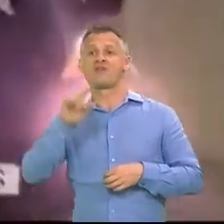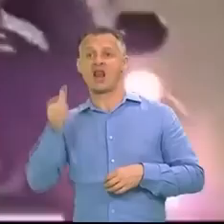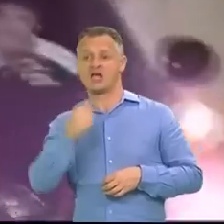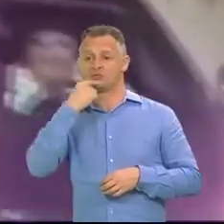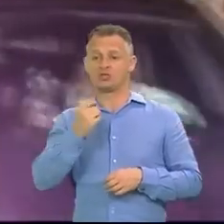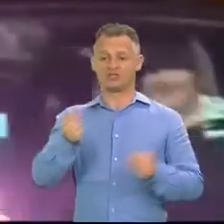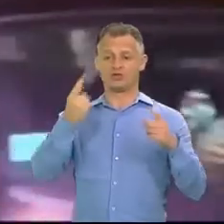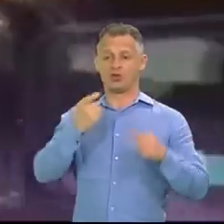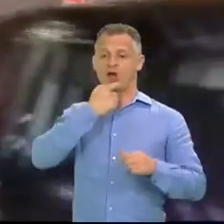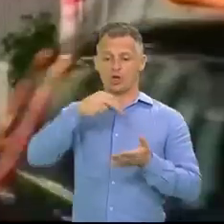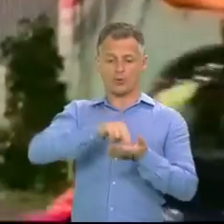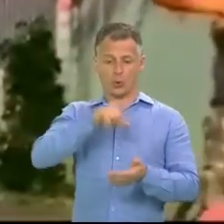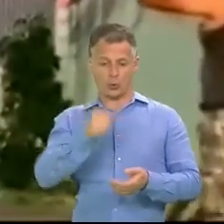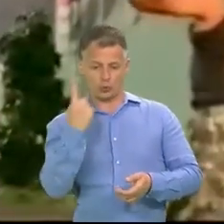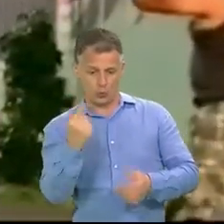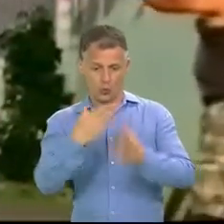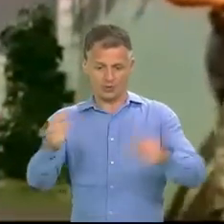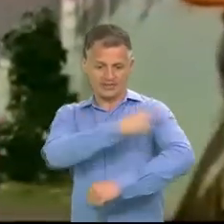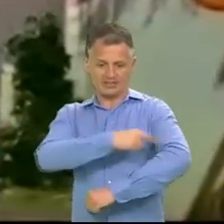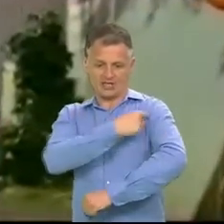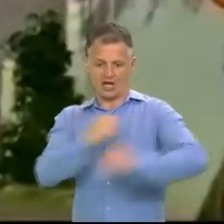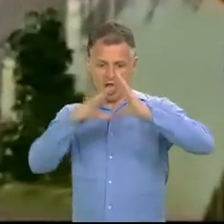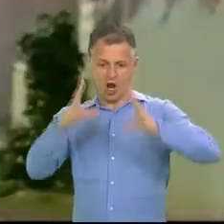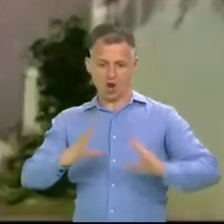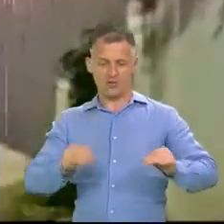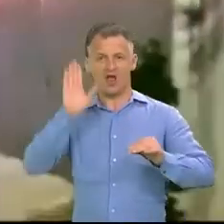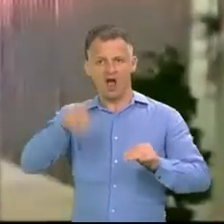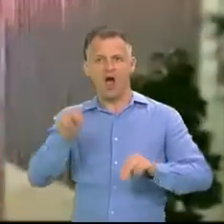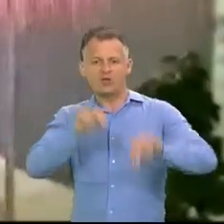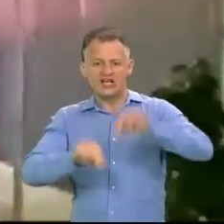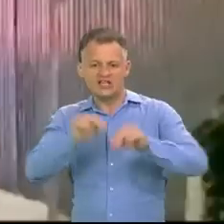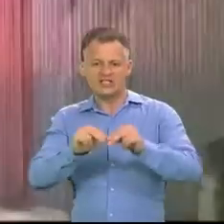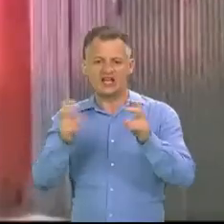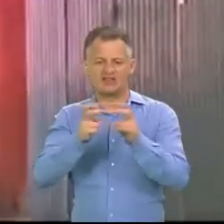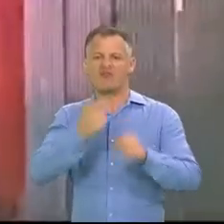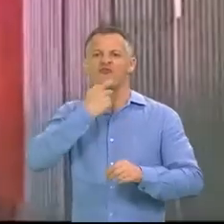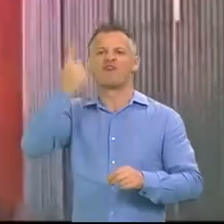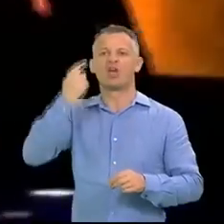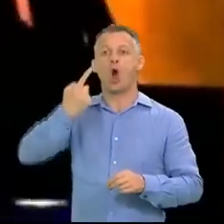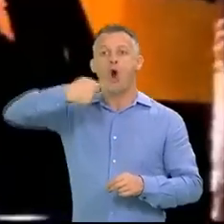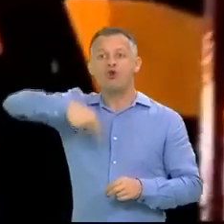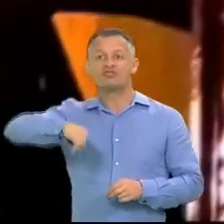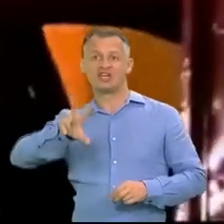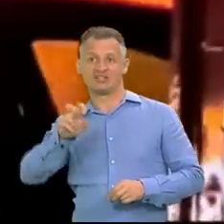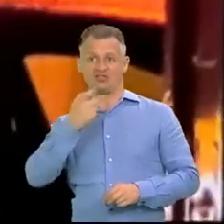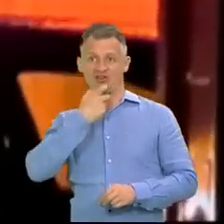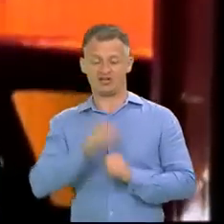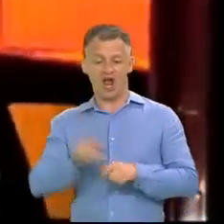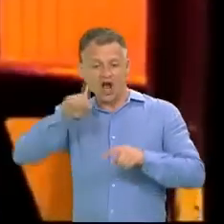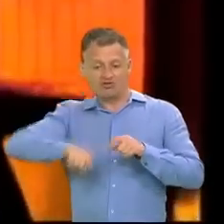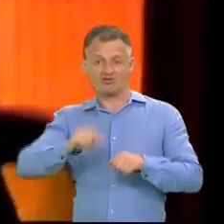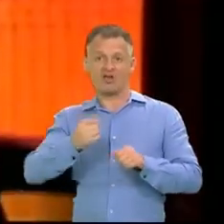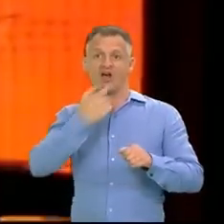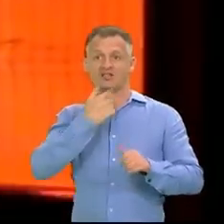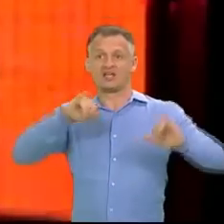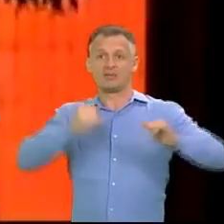anului 2021 că multe spitale din România au instalații electrice vechi chiar și de 130 de ani. De altfel, în același an au avut